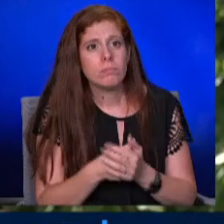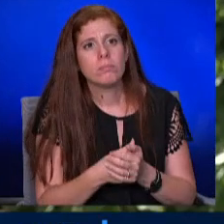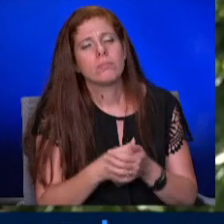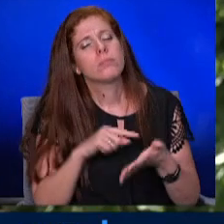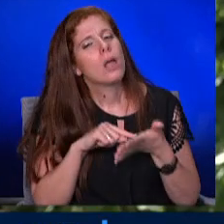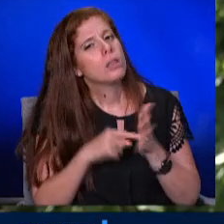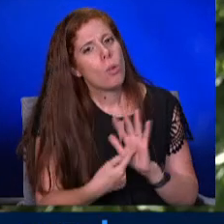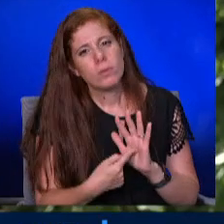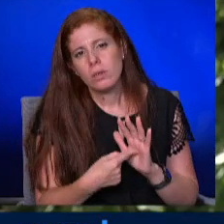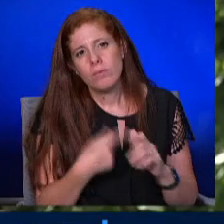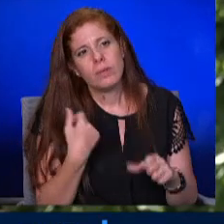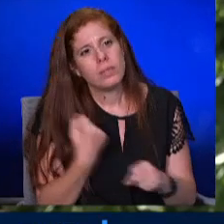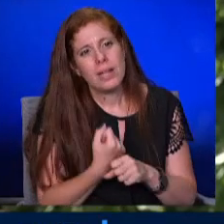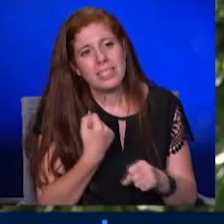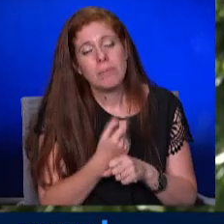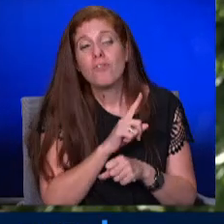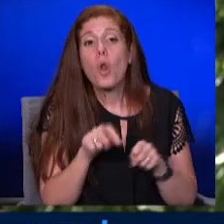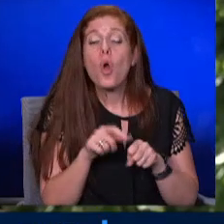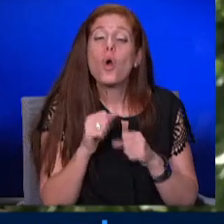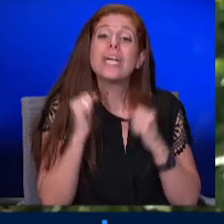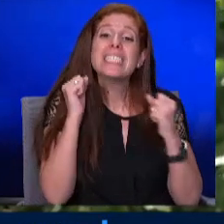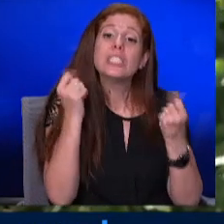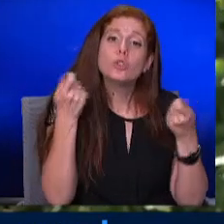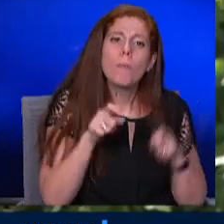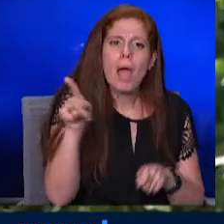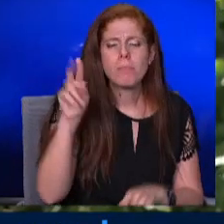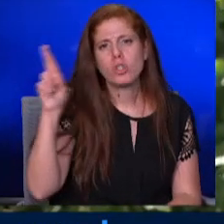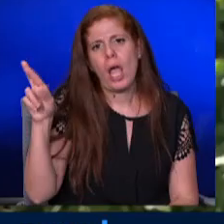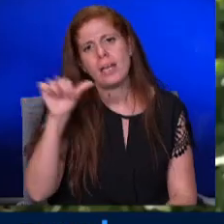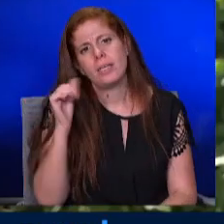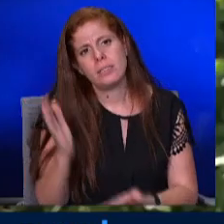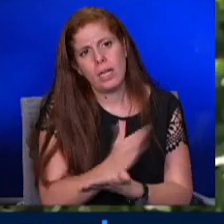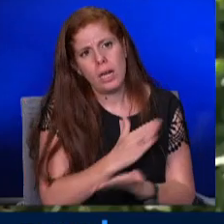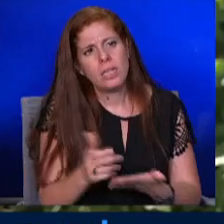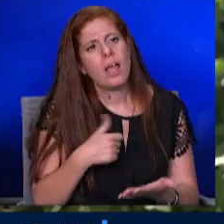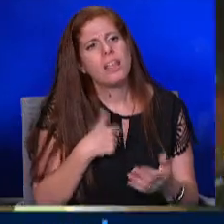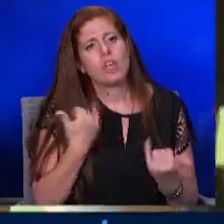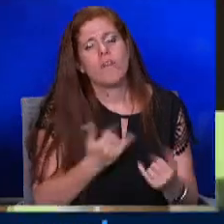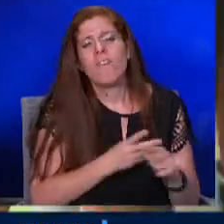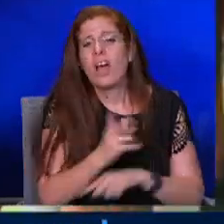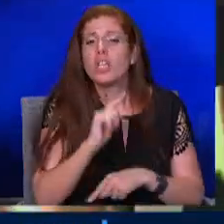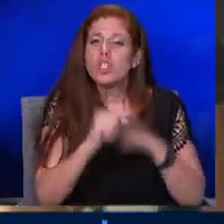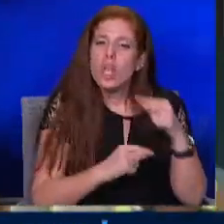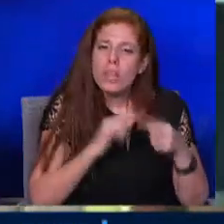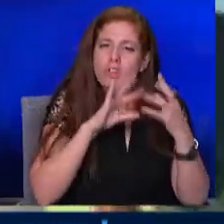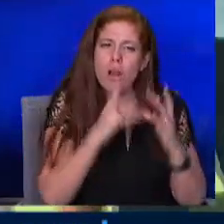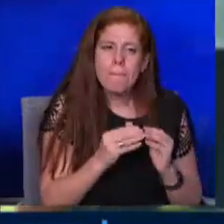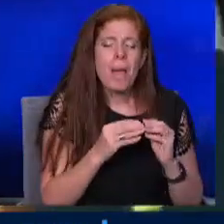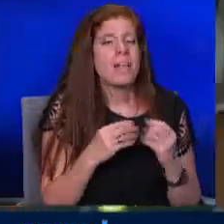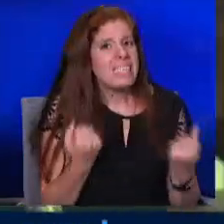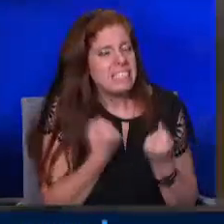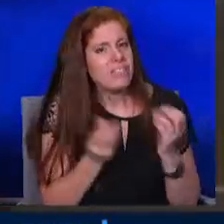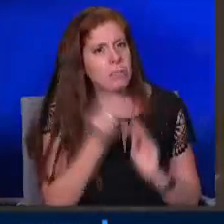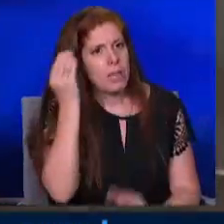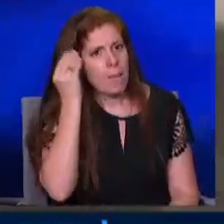לא עיצום אחד מהעיצומים שרן ארז החליט שהוא נוקט בהם. אני עברתי עכשיו שנה שלמה מאוד אינטנסיבית עם התלמידים שלי,